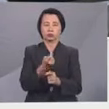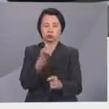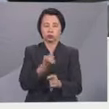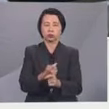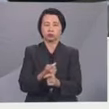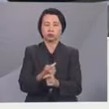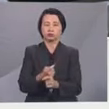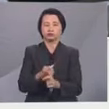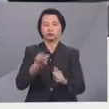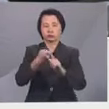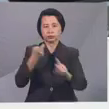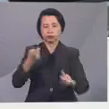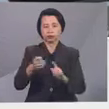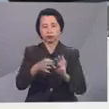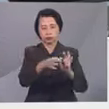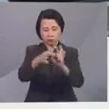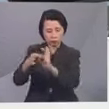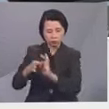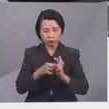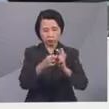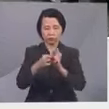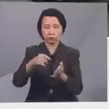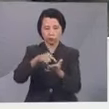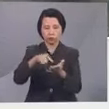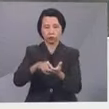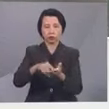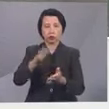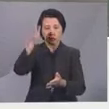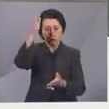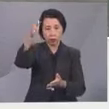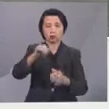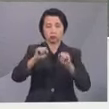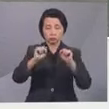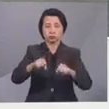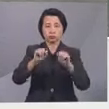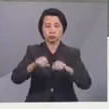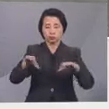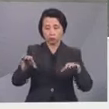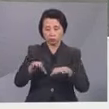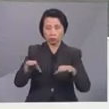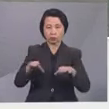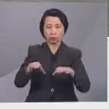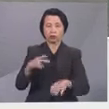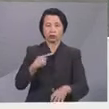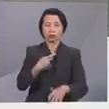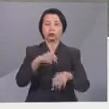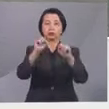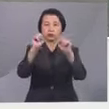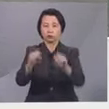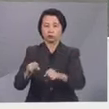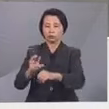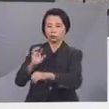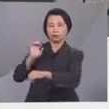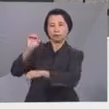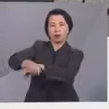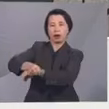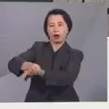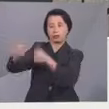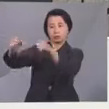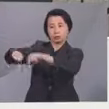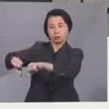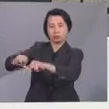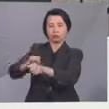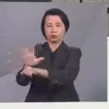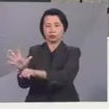diperkenalkan, dan kerjasama inilah yang akan memastikan kita dapat memerangi COVID-19